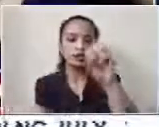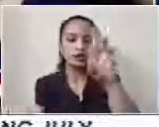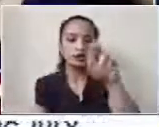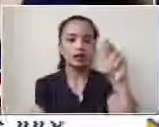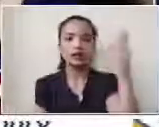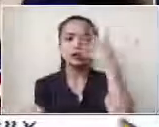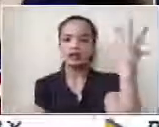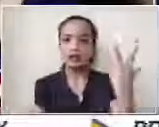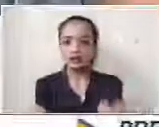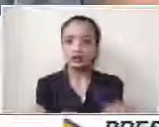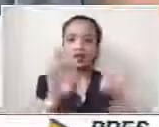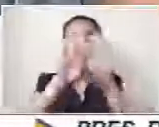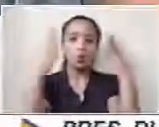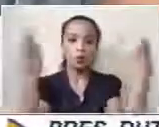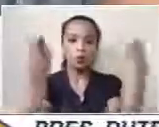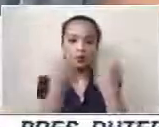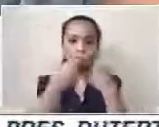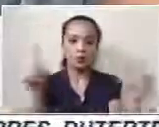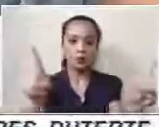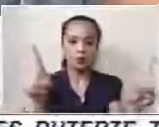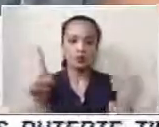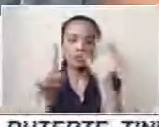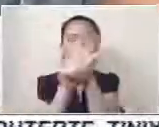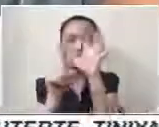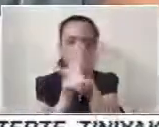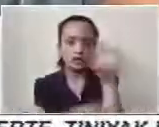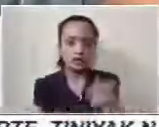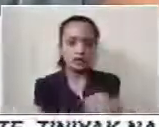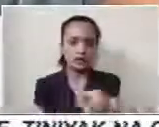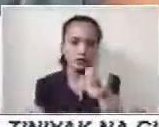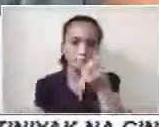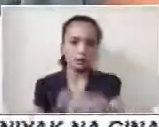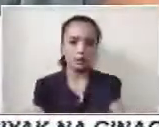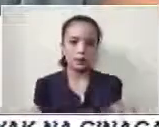and more people are vaccinated. Sweden Velado Ramirez para sa Bayan.